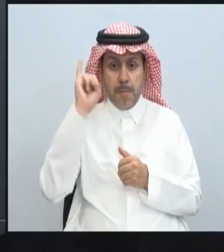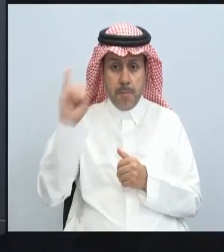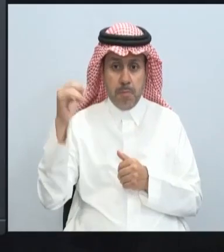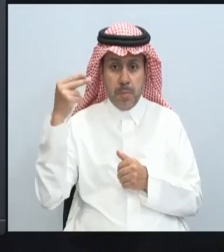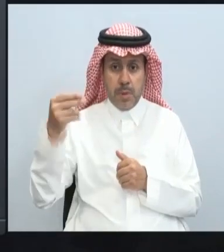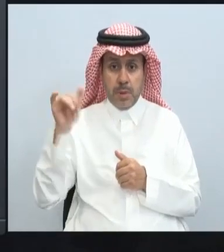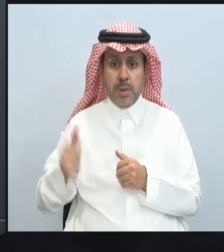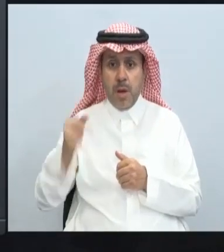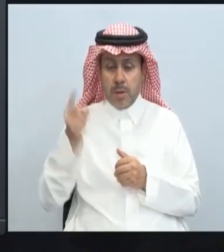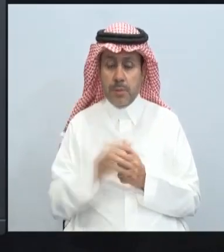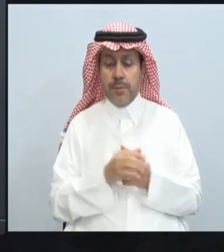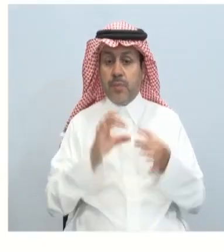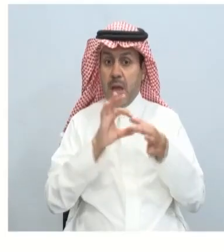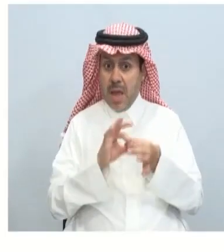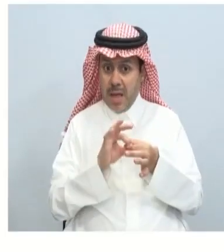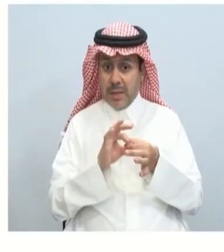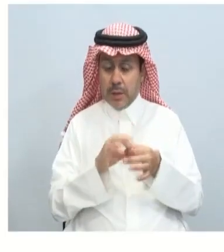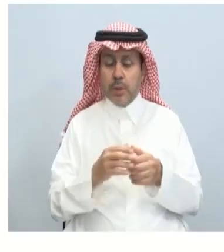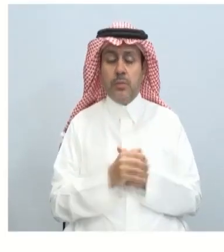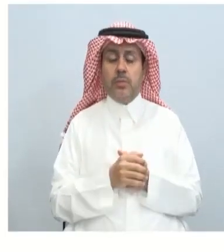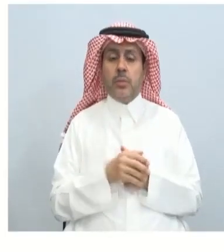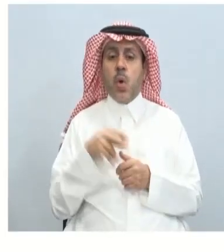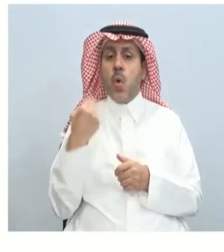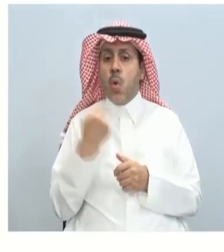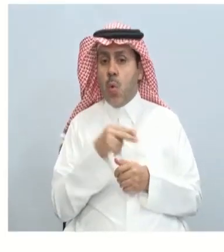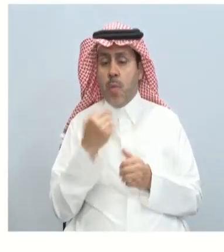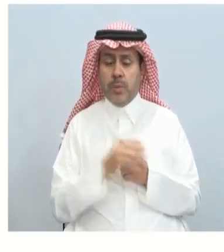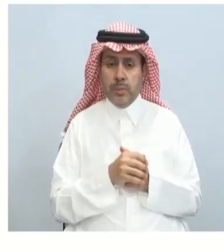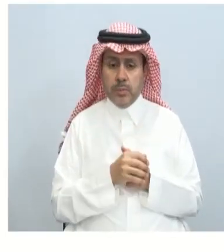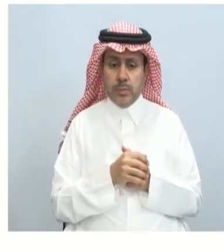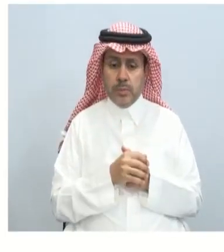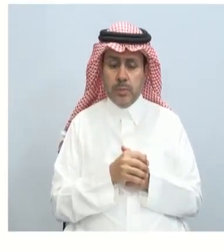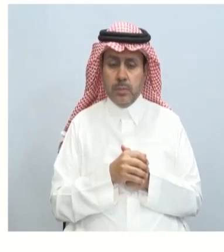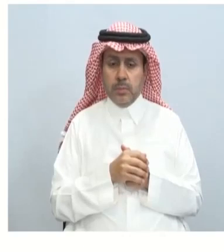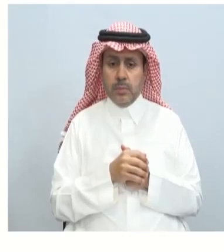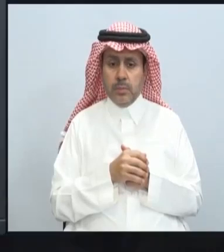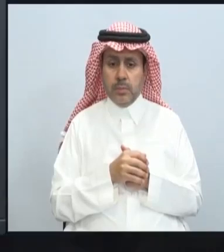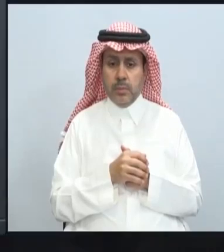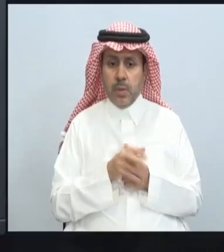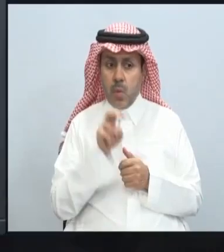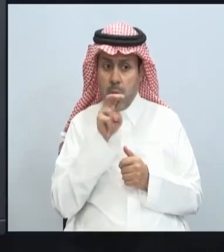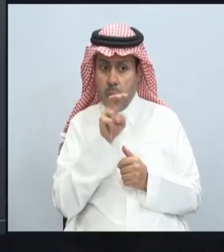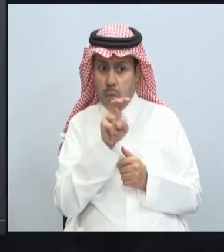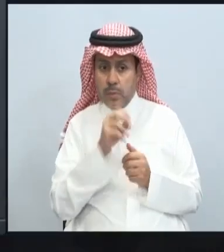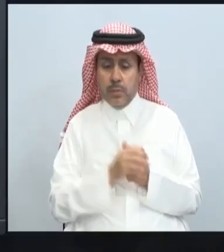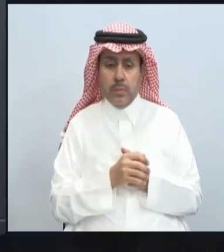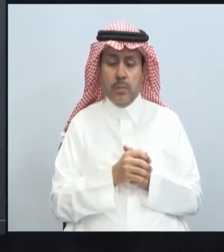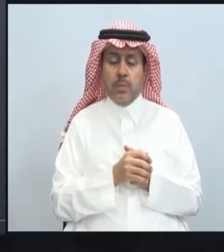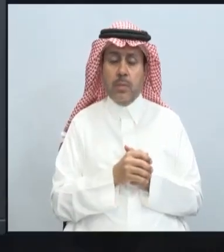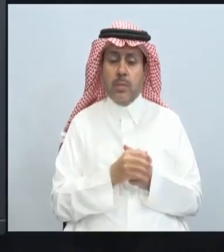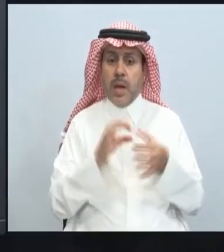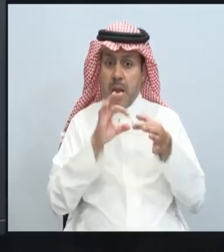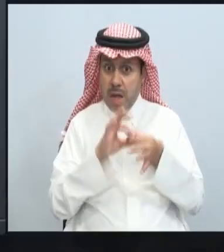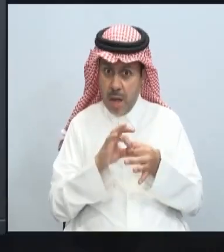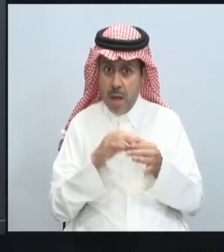وجود علاقه الدوله وجود الدوله في العلاقه القانونيه هذه وننظر هذه العلاقه القانونيه